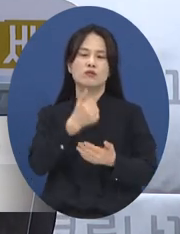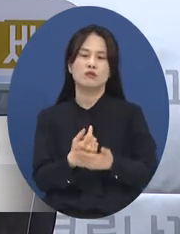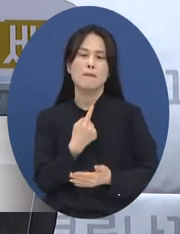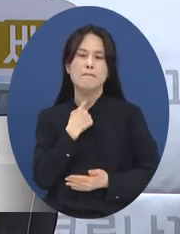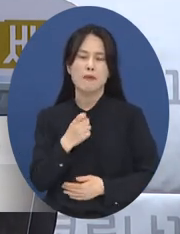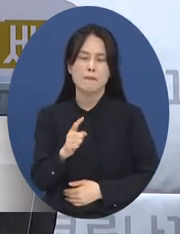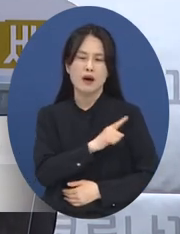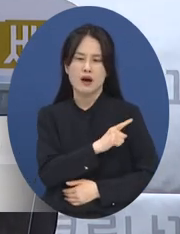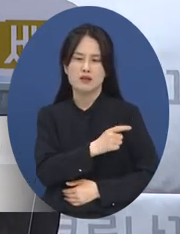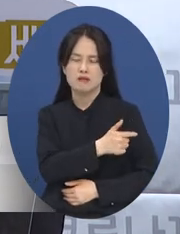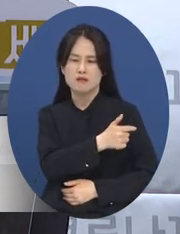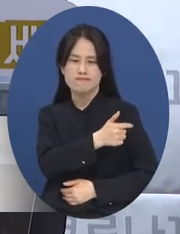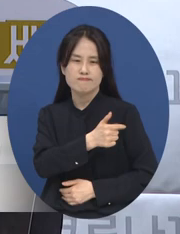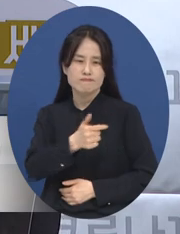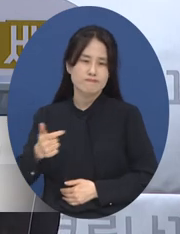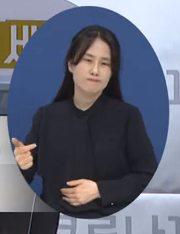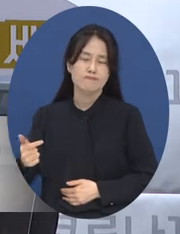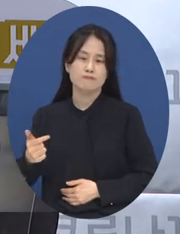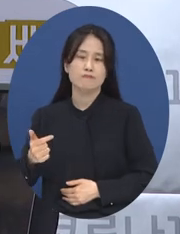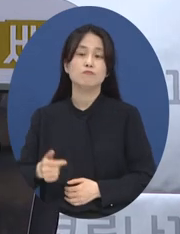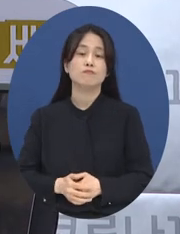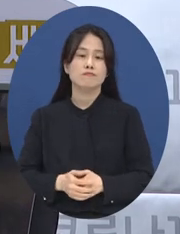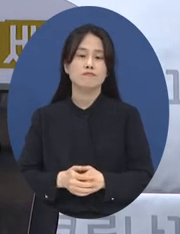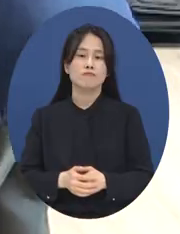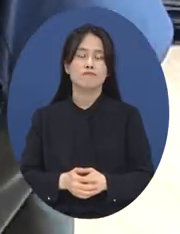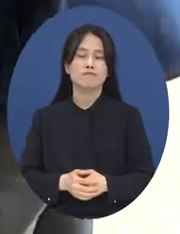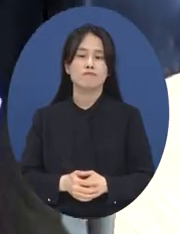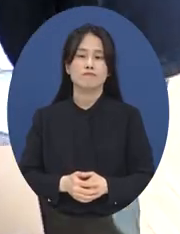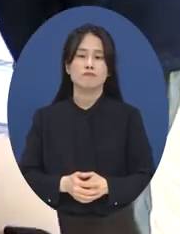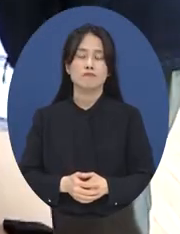대부 범죄상 가장 규모가 큰